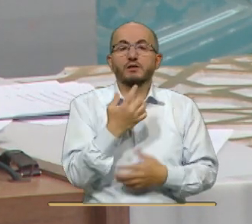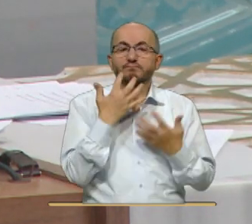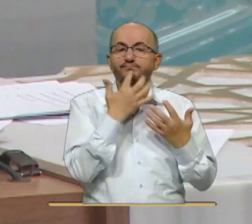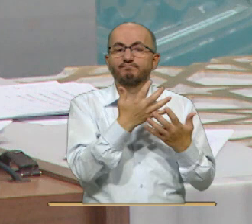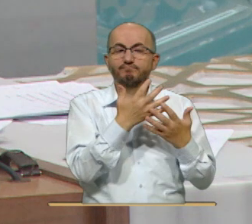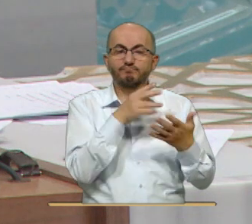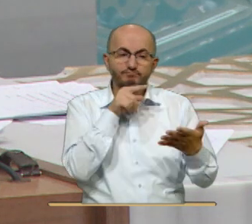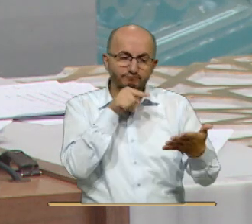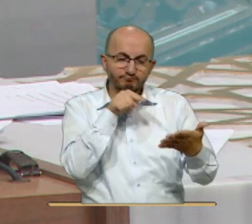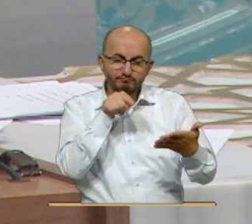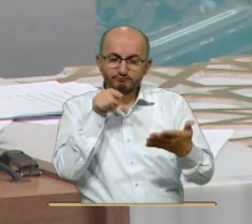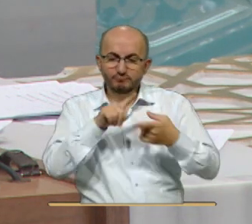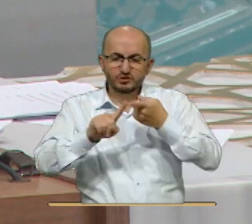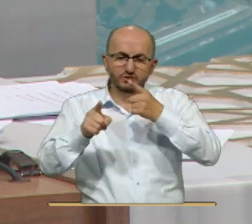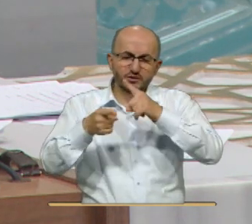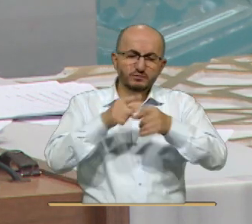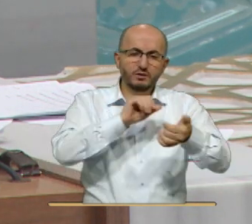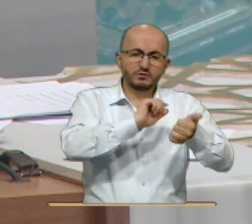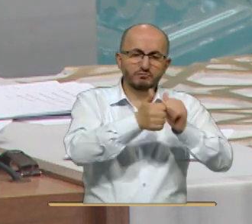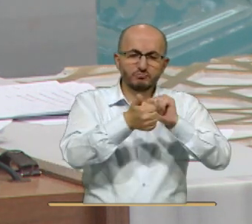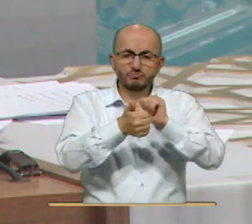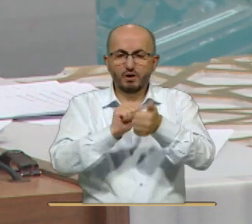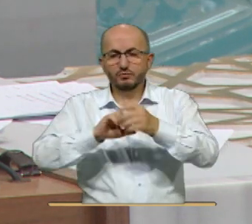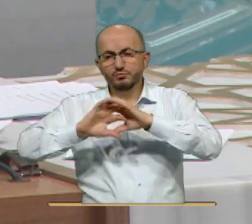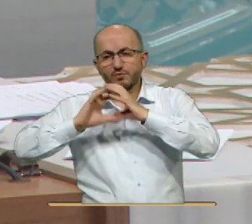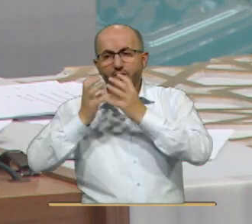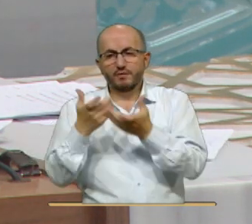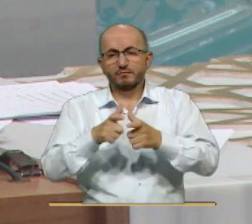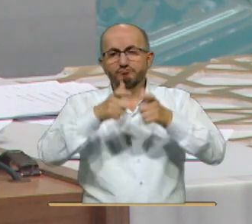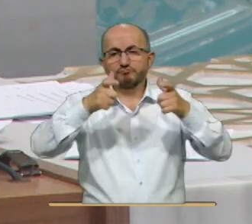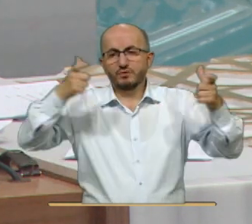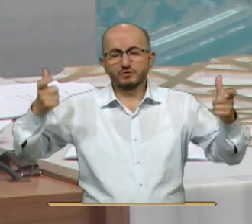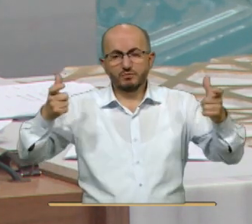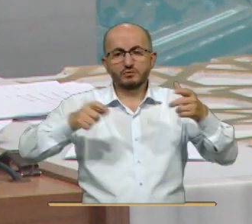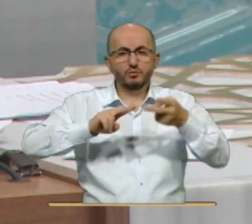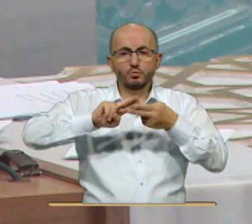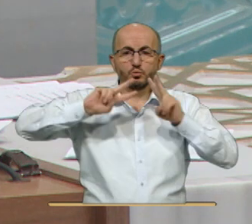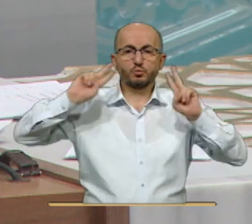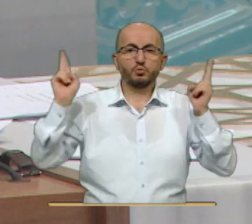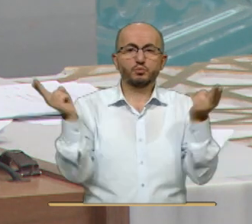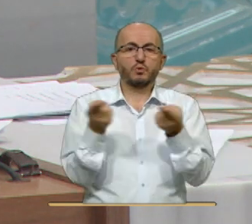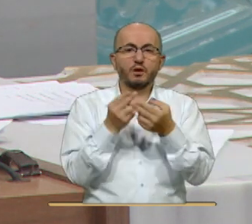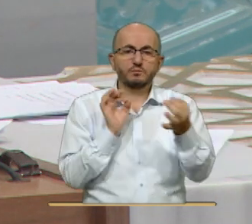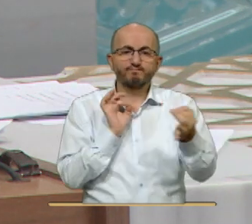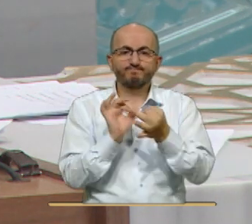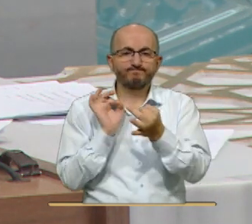halde, siyasetten spora, dünyadaki gelişmelerden, uluslararası